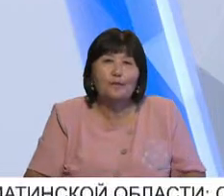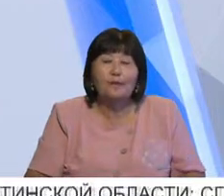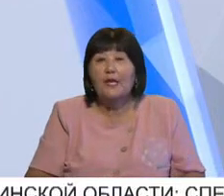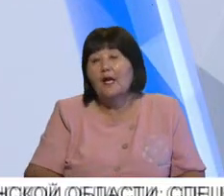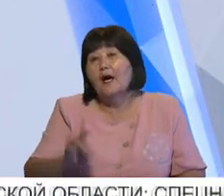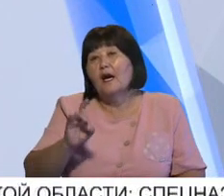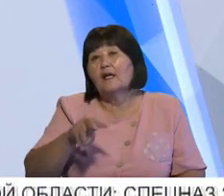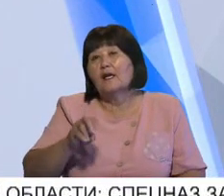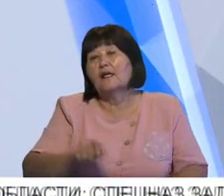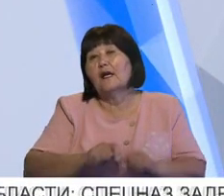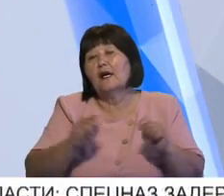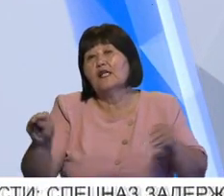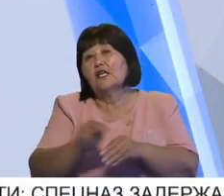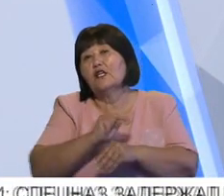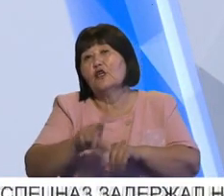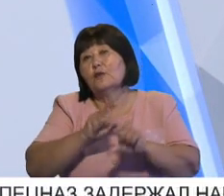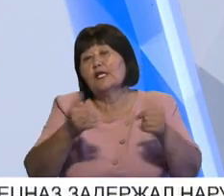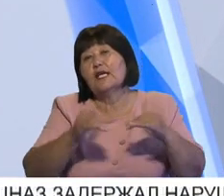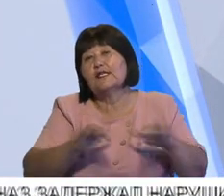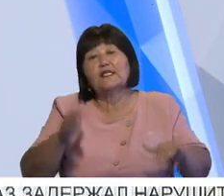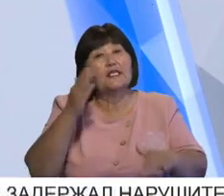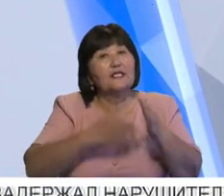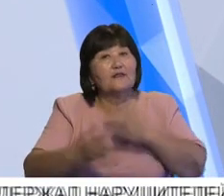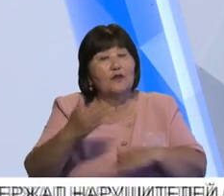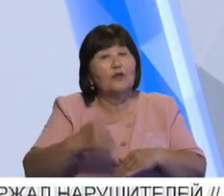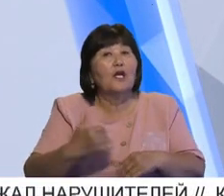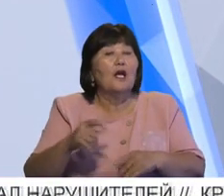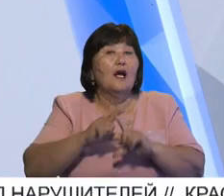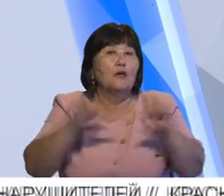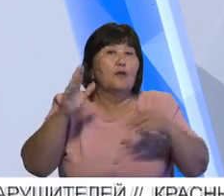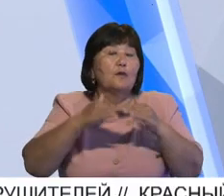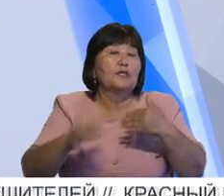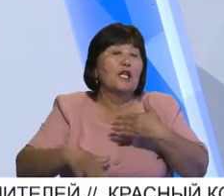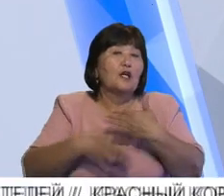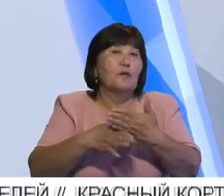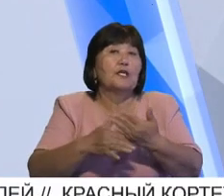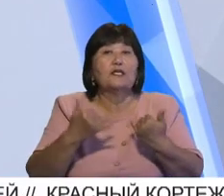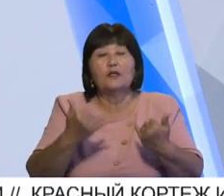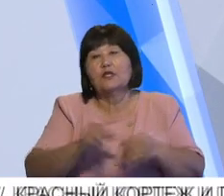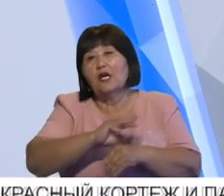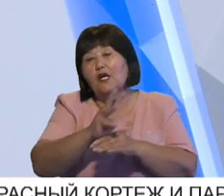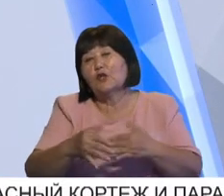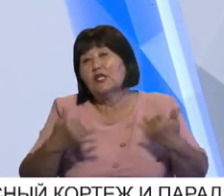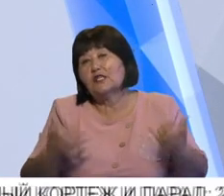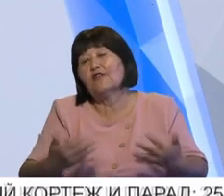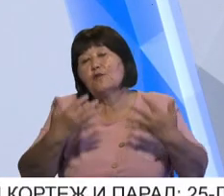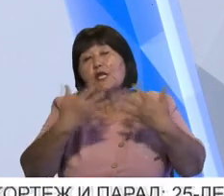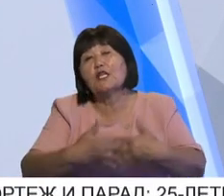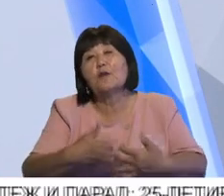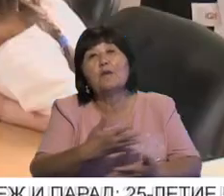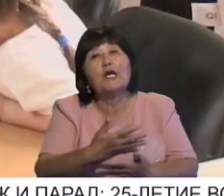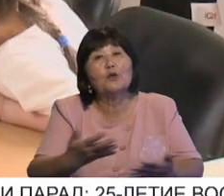в аральском районе открыт реабилитационный центр для детей с инвалидностью объект построенный при поддержке спонсоров оснащен современным